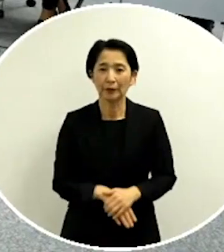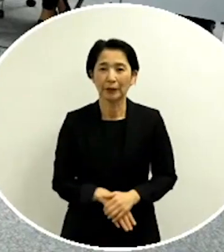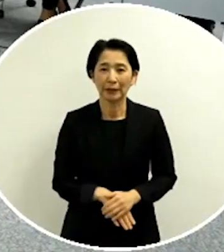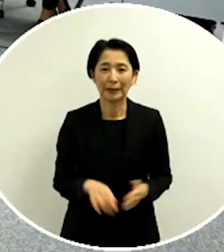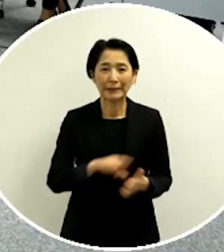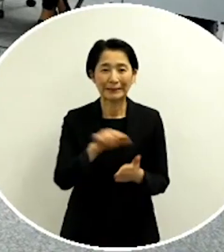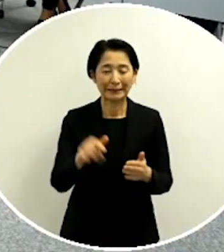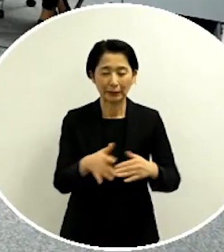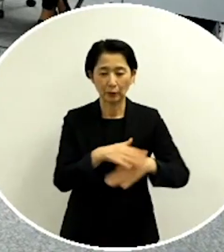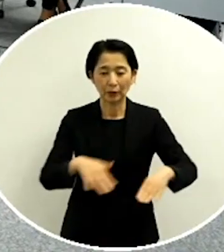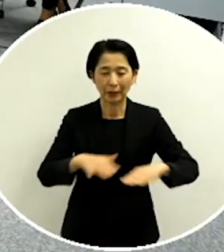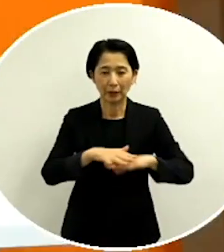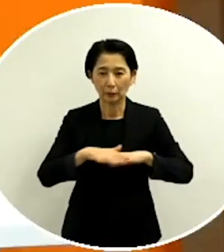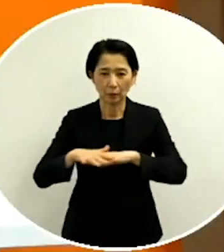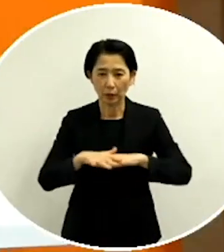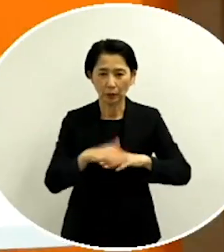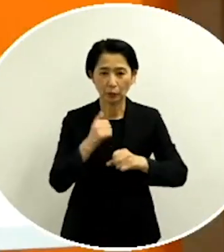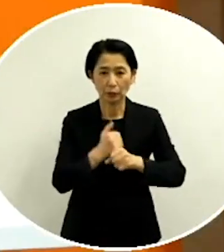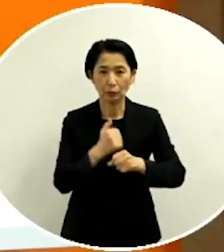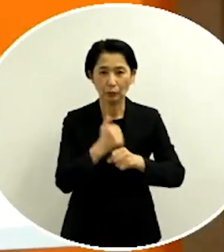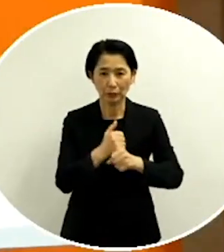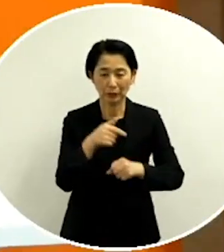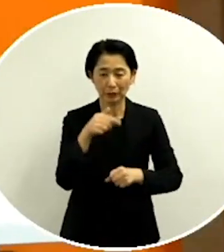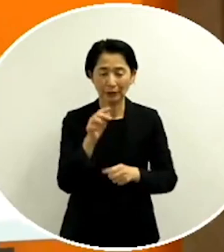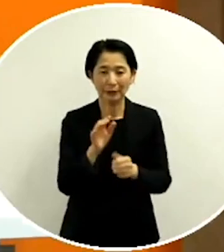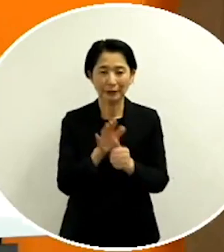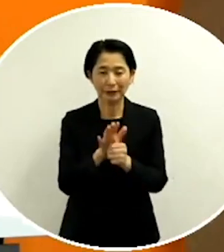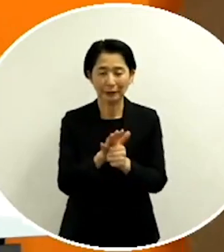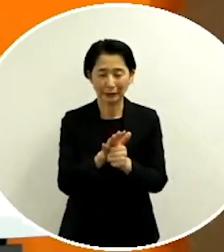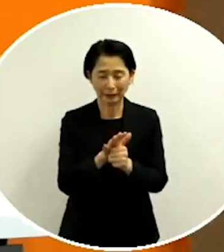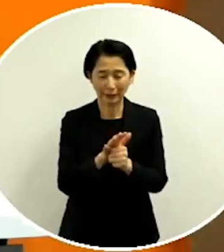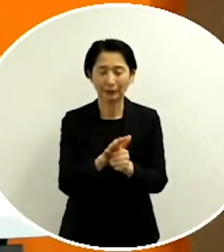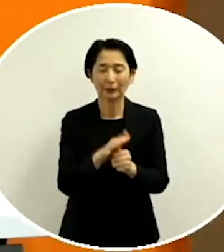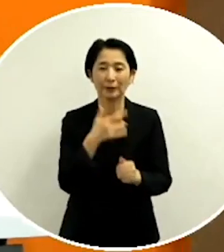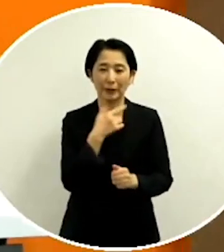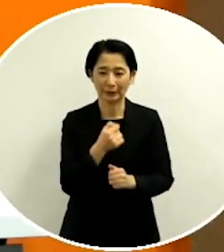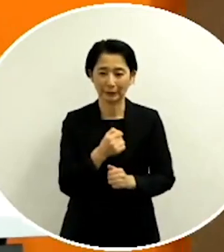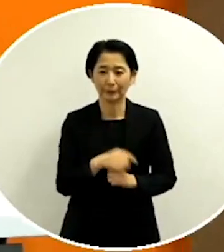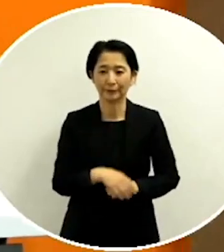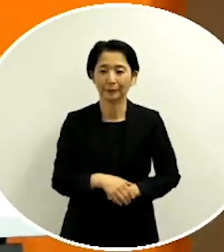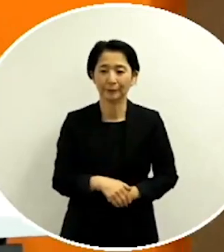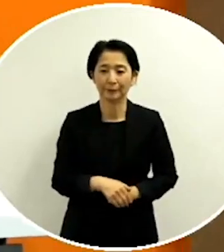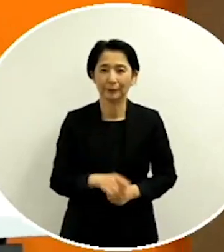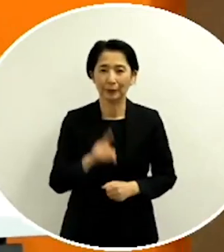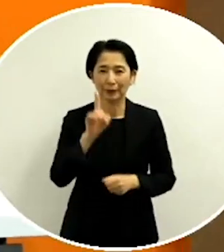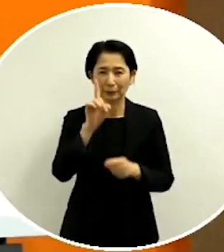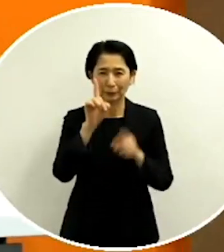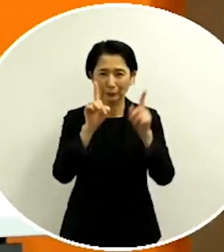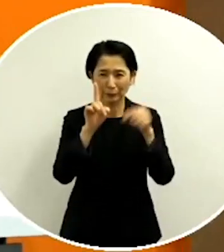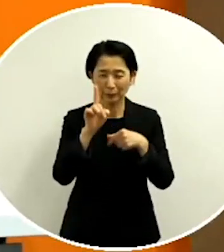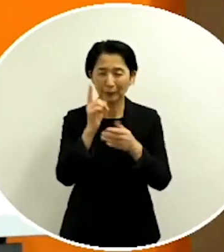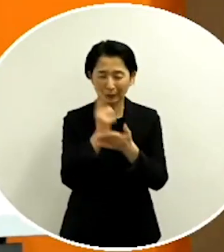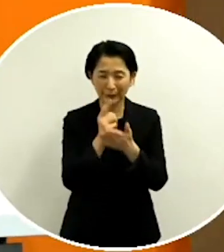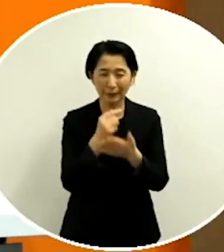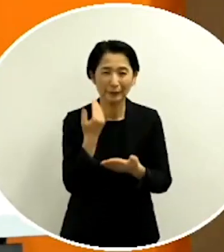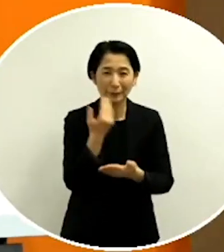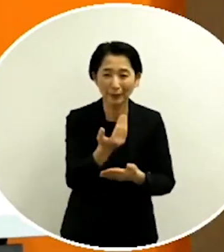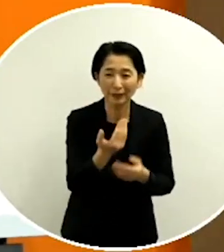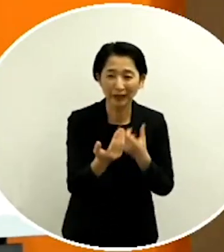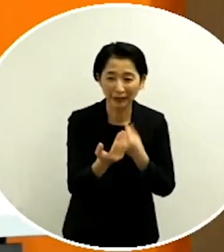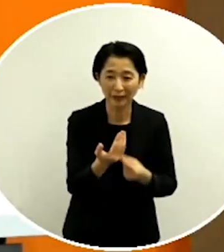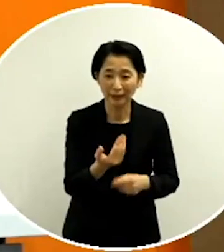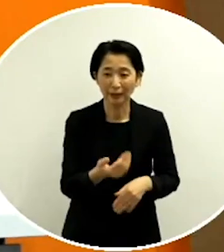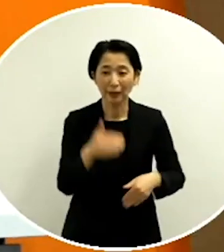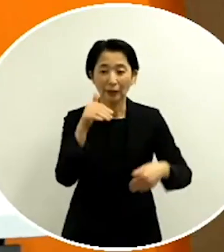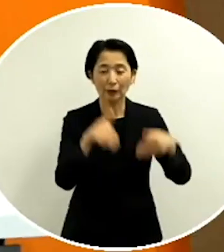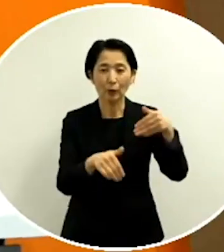地域のネットワークづくり支部づくりをすごく支援したいなと思っています1分の中でちょっと質問させてください投票券